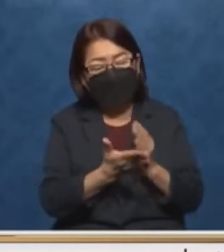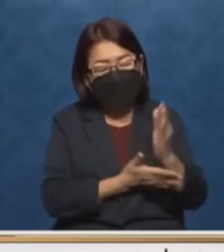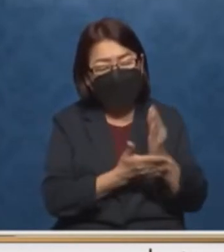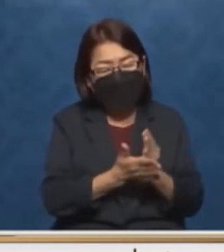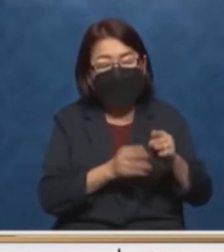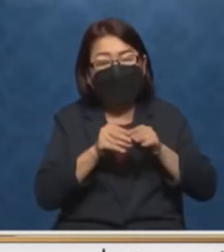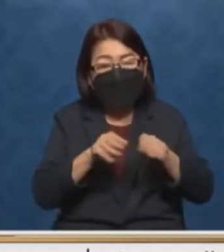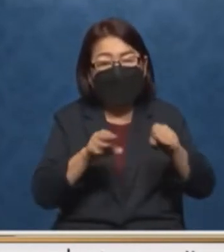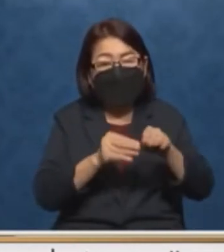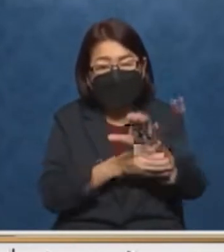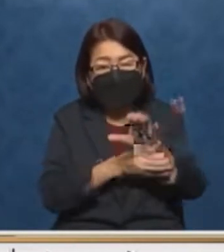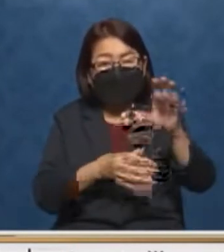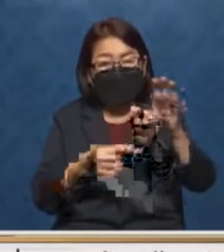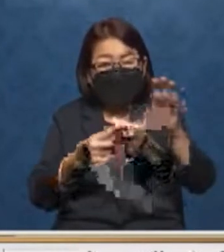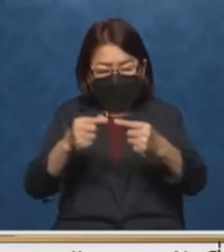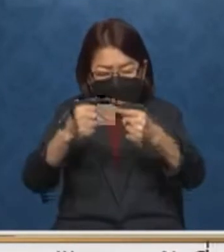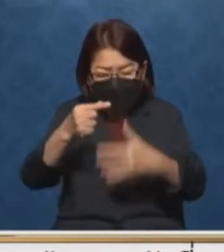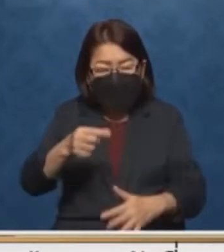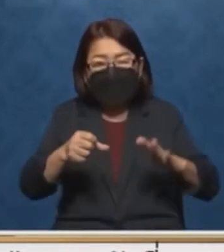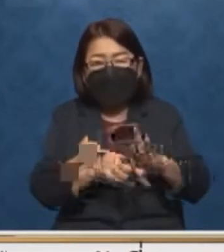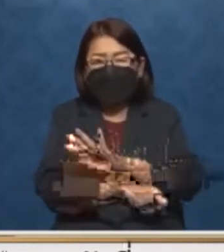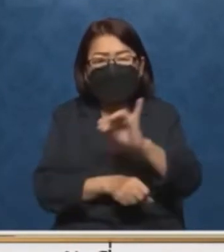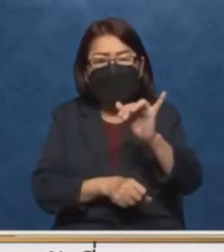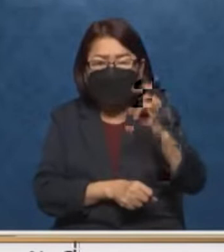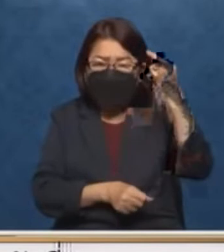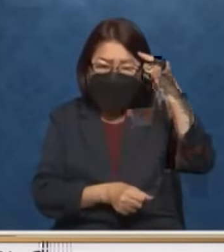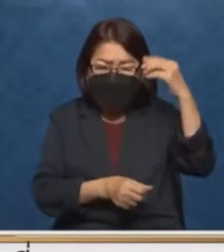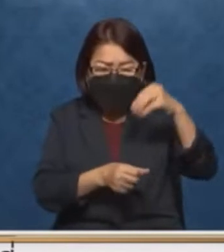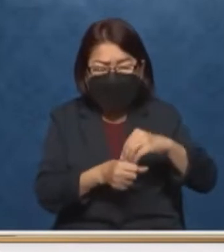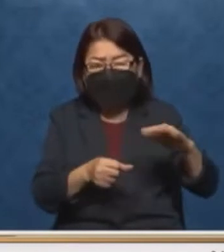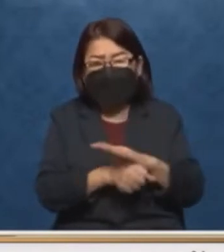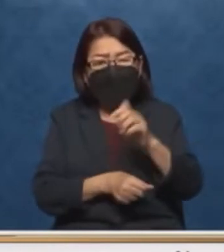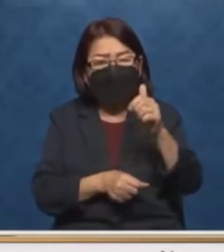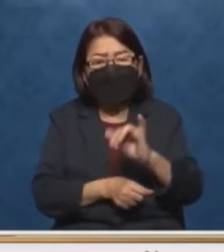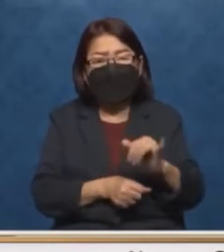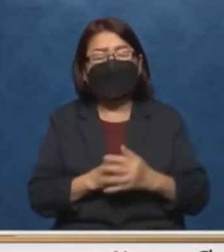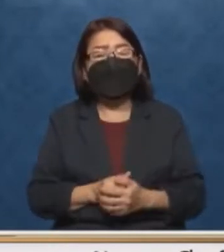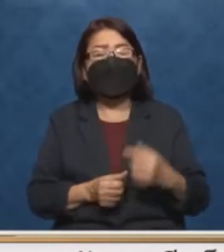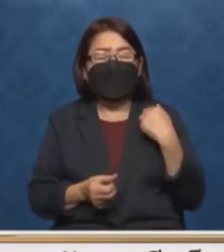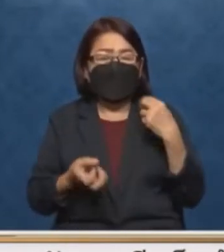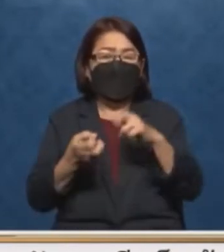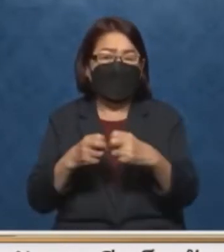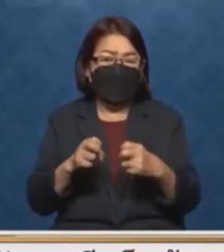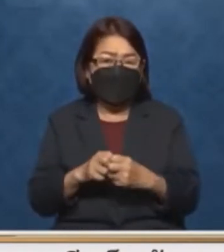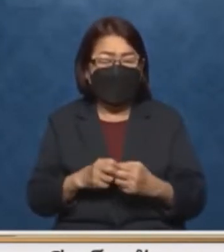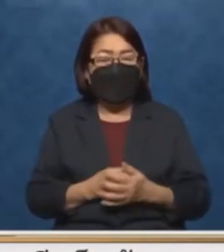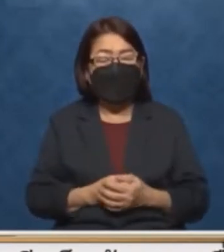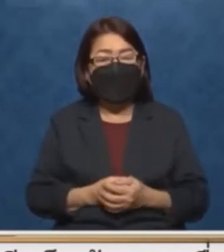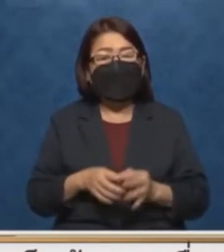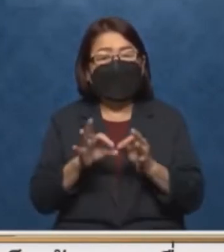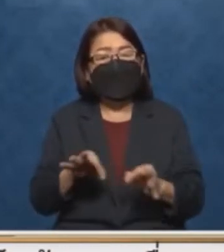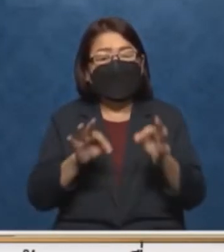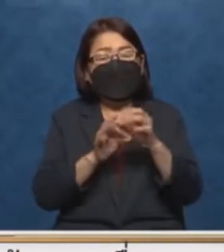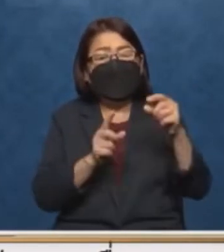ส่งผลกระทบหลายอย่างหลายกรณีก็จะโดยเฉพาะอย่างยิ่งนะครับการใช้คำ